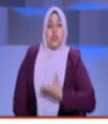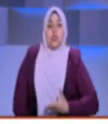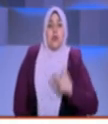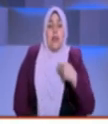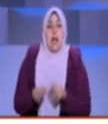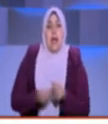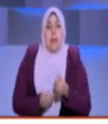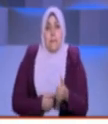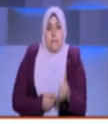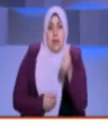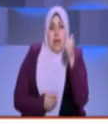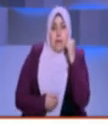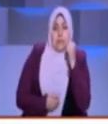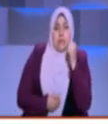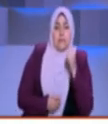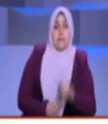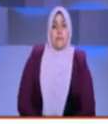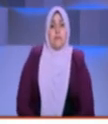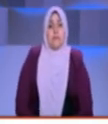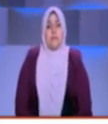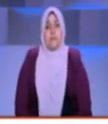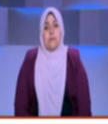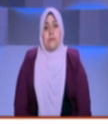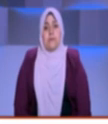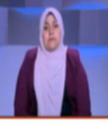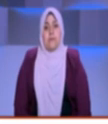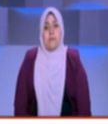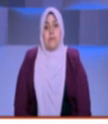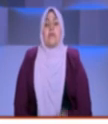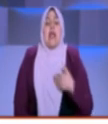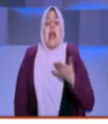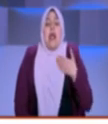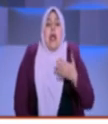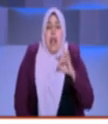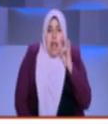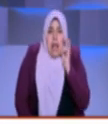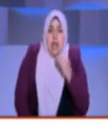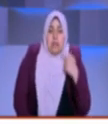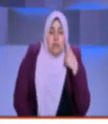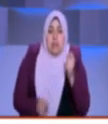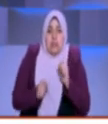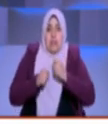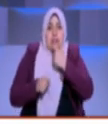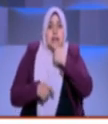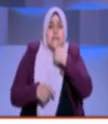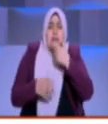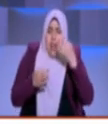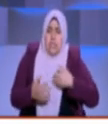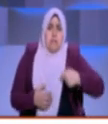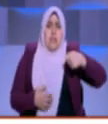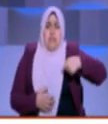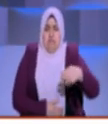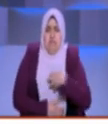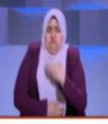بالأمس على أننا لا يجب علينا أن نتفائل كثيرا ويجب علينا أن نتعامل مع مثل هذه الأرقام